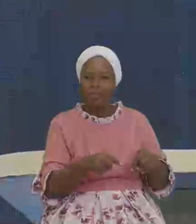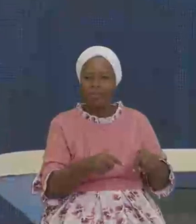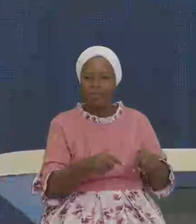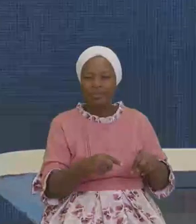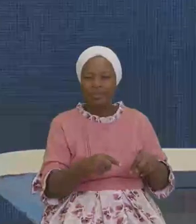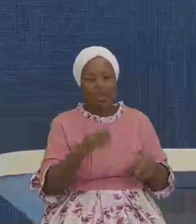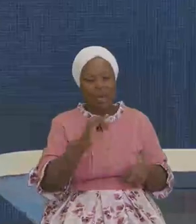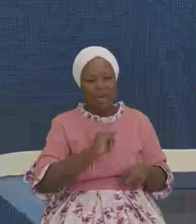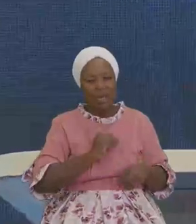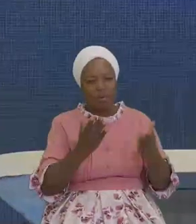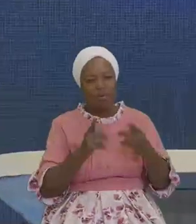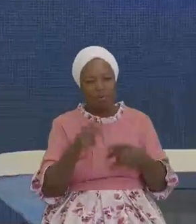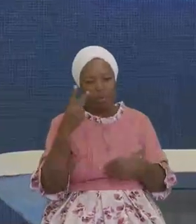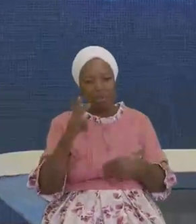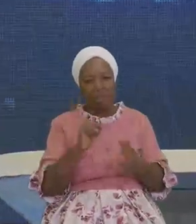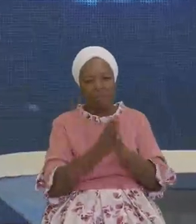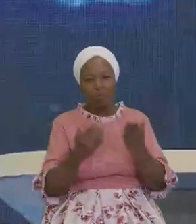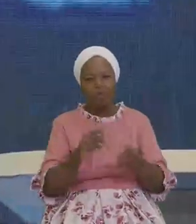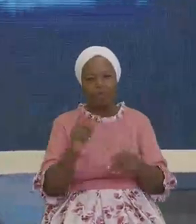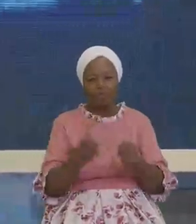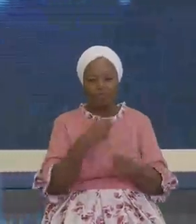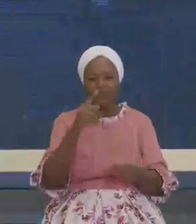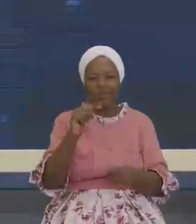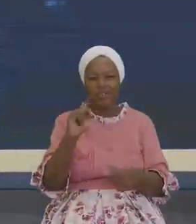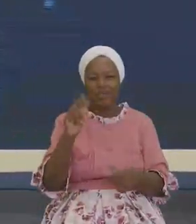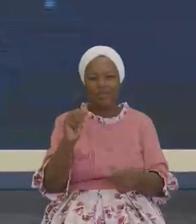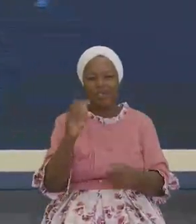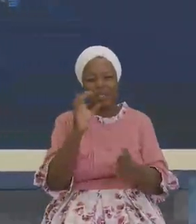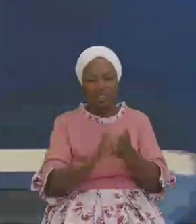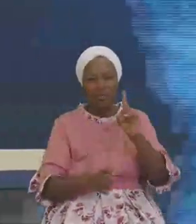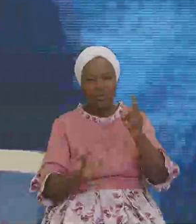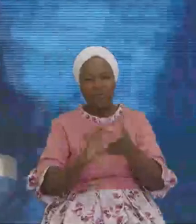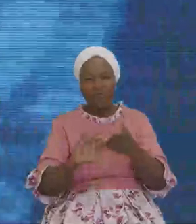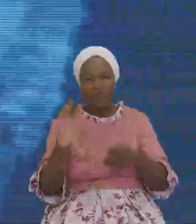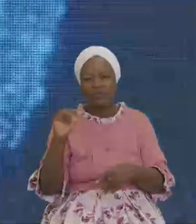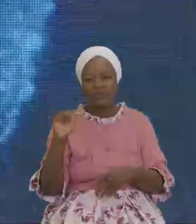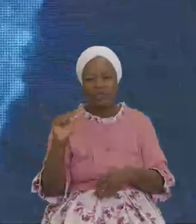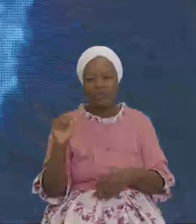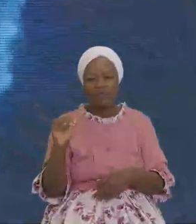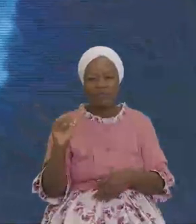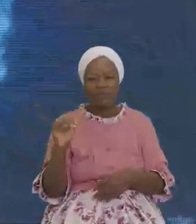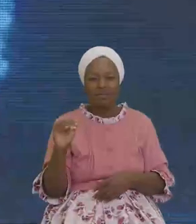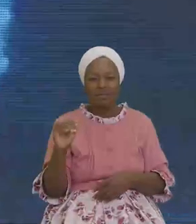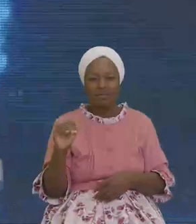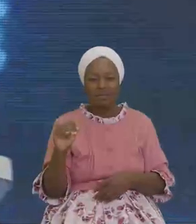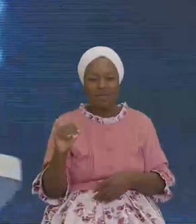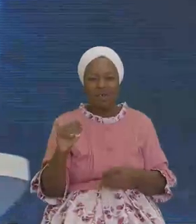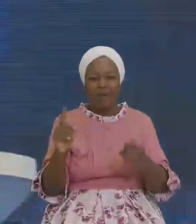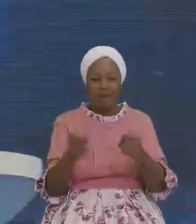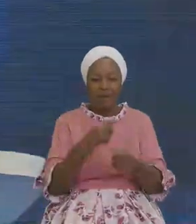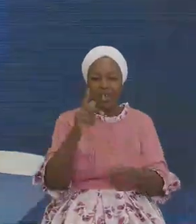Parce qu'il est venu. Je veux que tu vois 1 Timothée chapitre 1 verset 15.